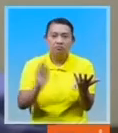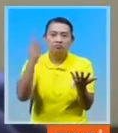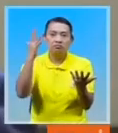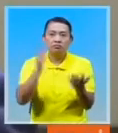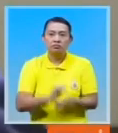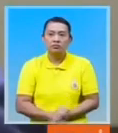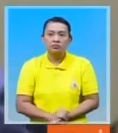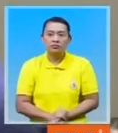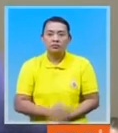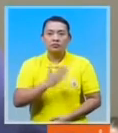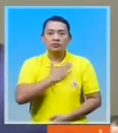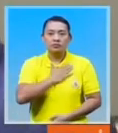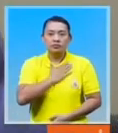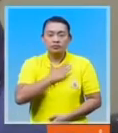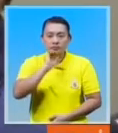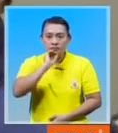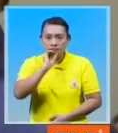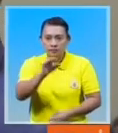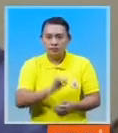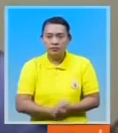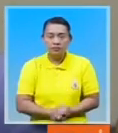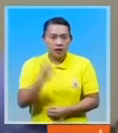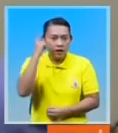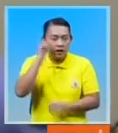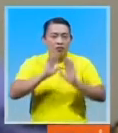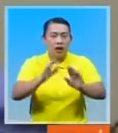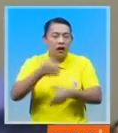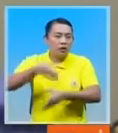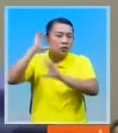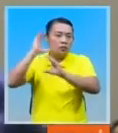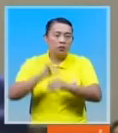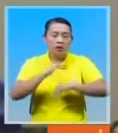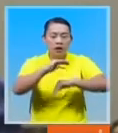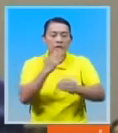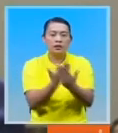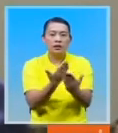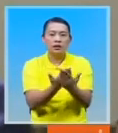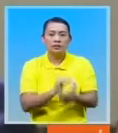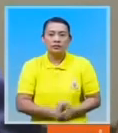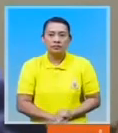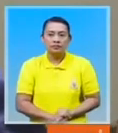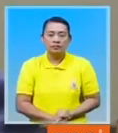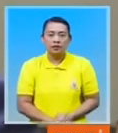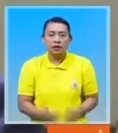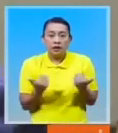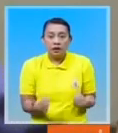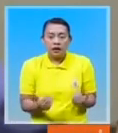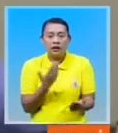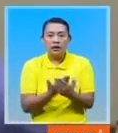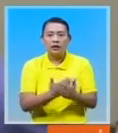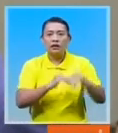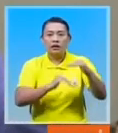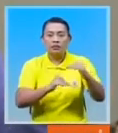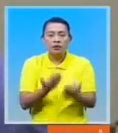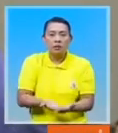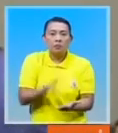ผมขออยากจะให้ทบทวนเรื่องการตั้งราคาครับแล้วก็ยืนยันว่าราคาครั้งนี้สูงเกินจริง